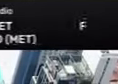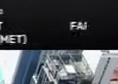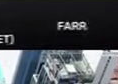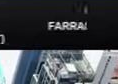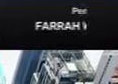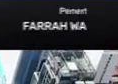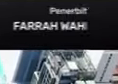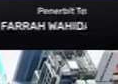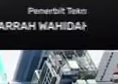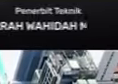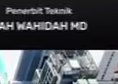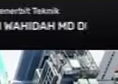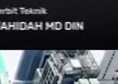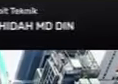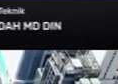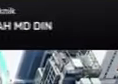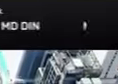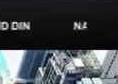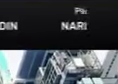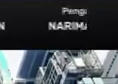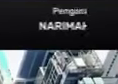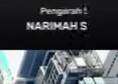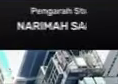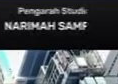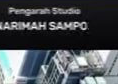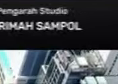hai hai hai hai